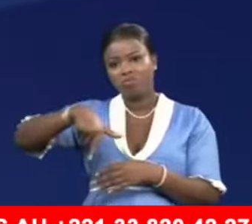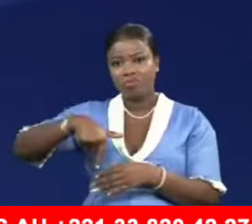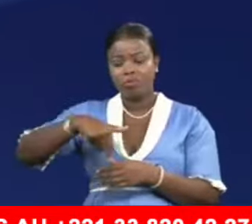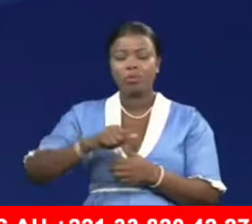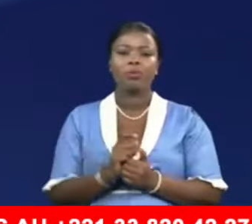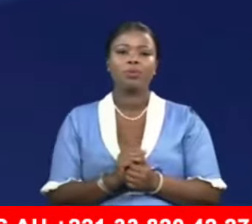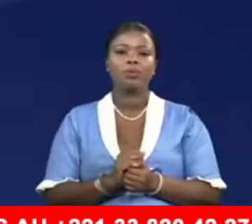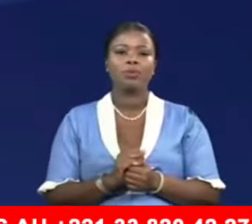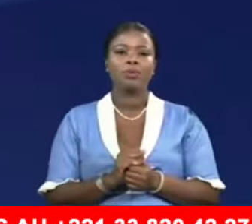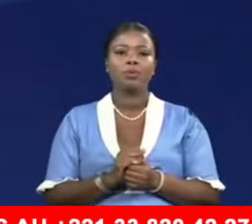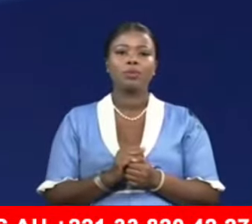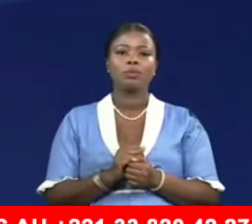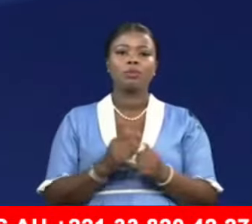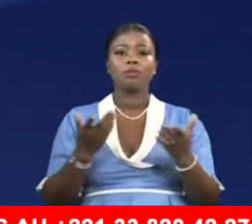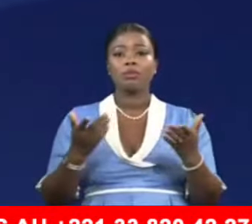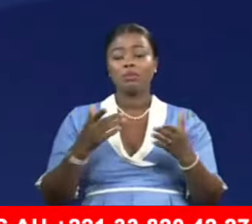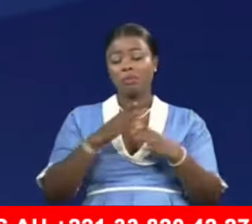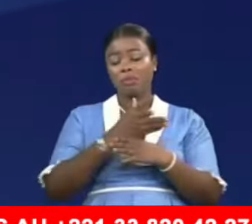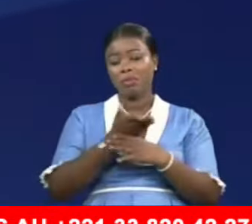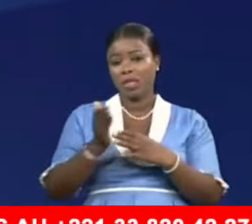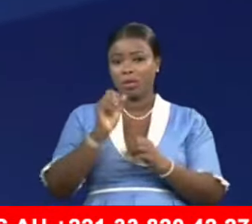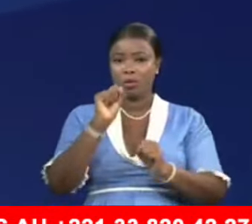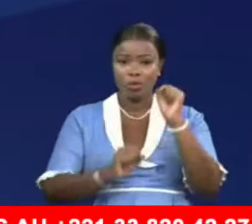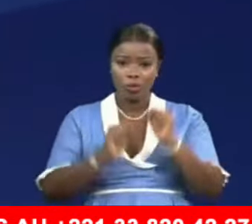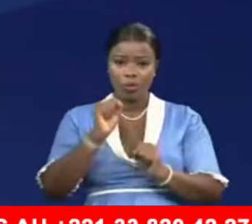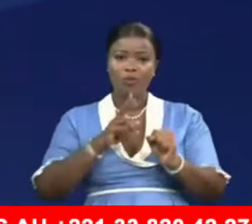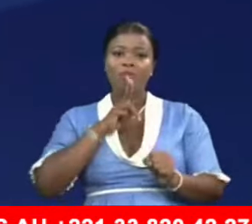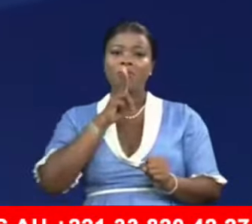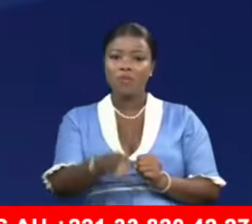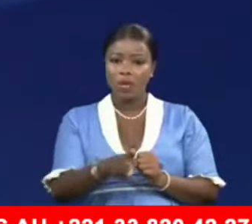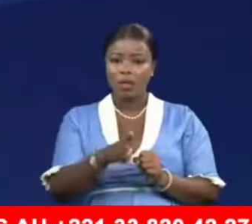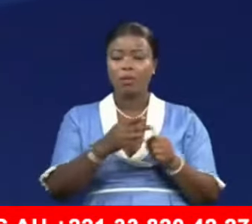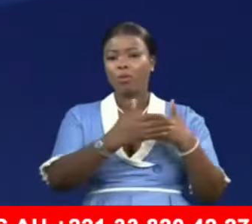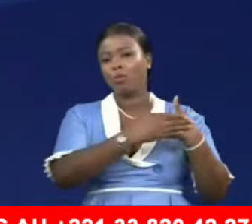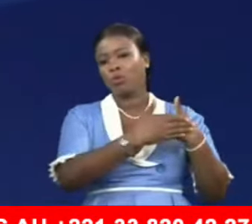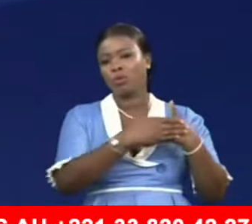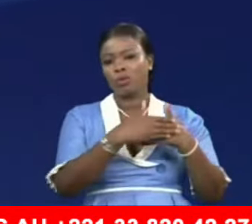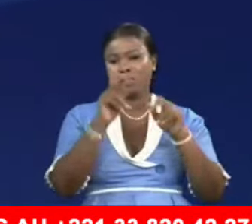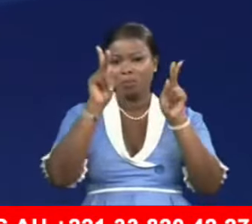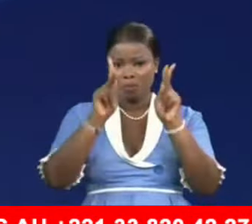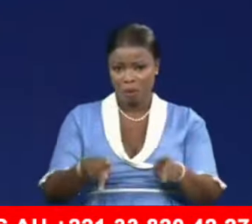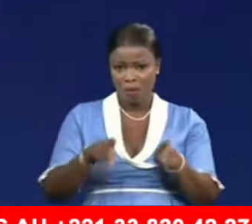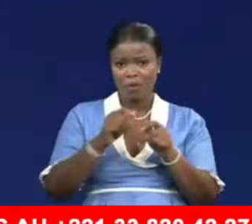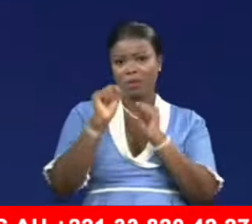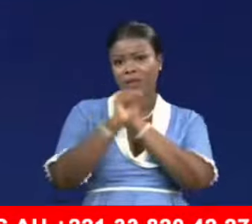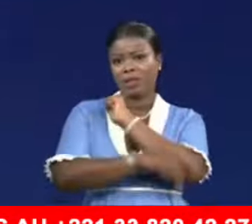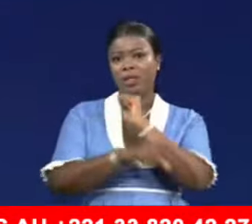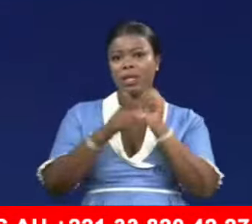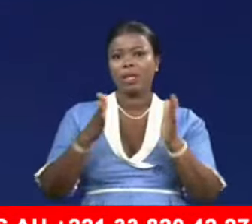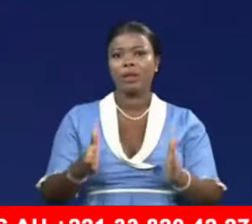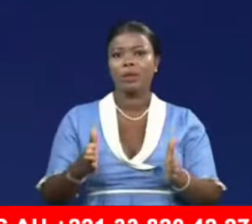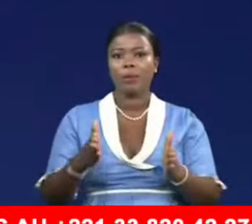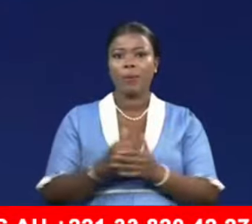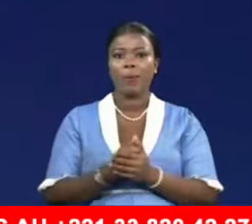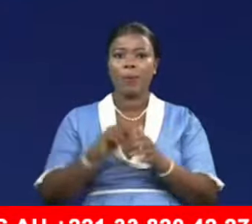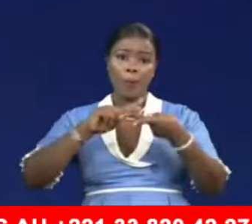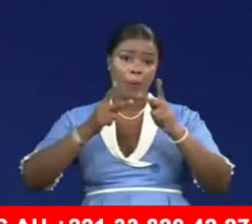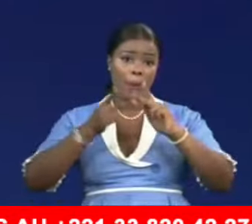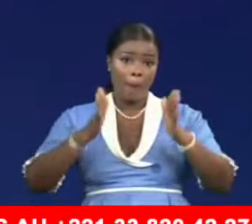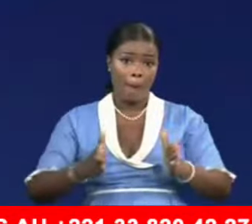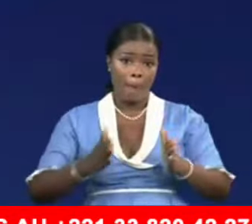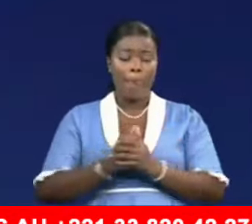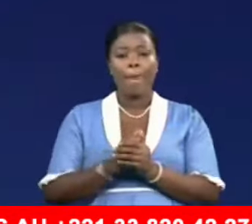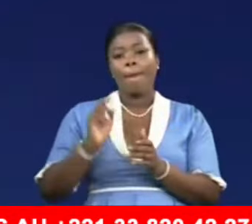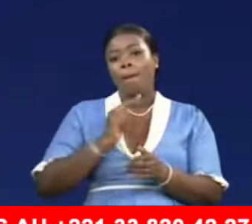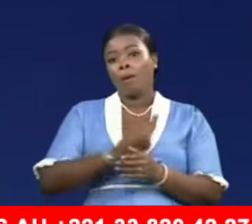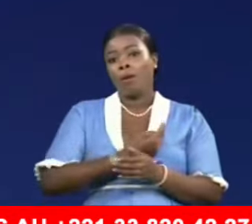courageux exercice de dressage de la situation de référence et de vérité à l'endroit du peuple sénégalais et des partenaires nous revoilà